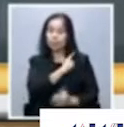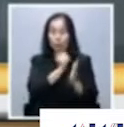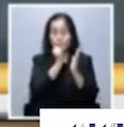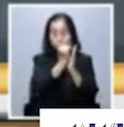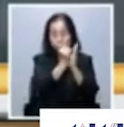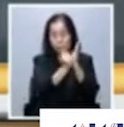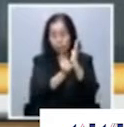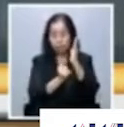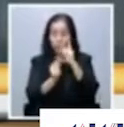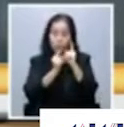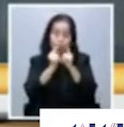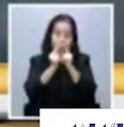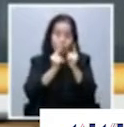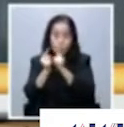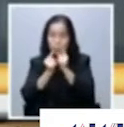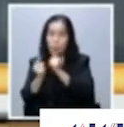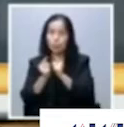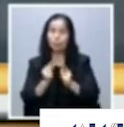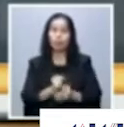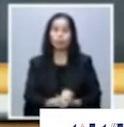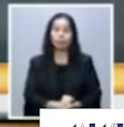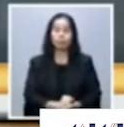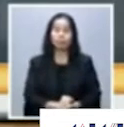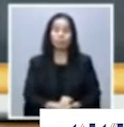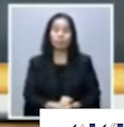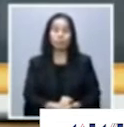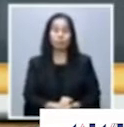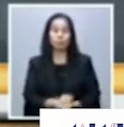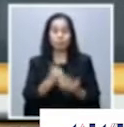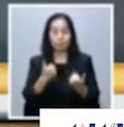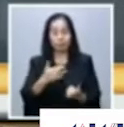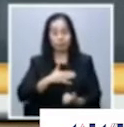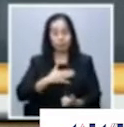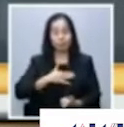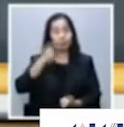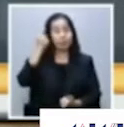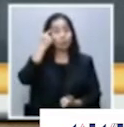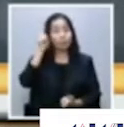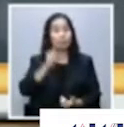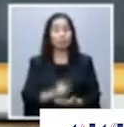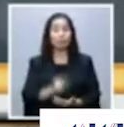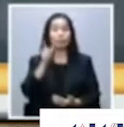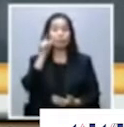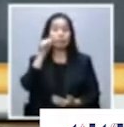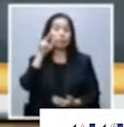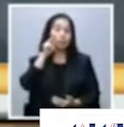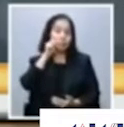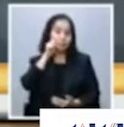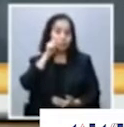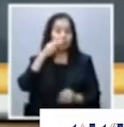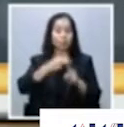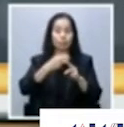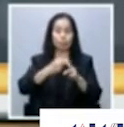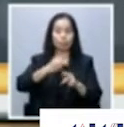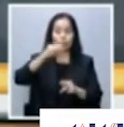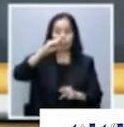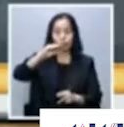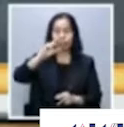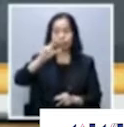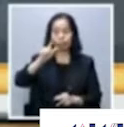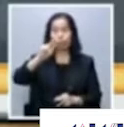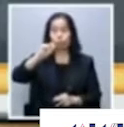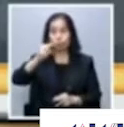วหลักอย่างไรก็ตามครับผมคิดว่าแม่น้ำโขงนั้นเนี่ยซึ่งผ่านประเทศลา